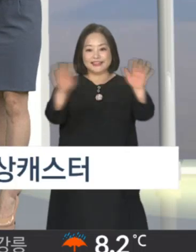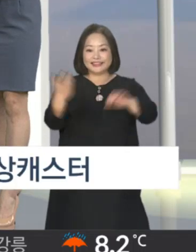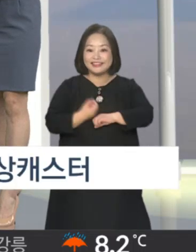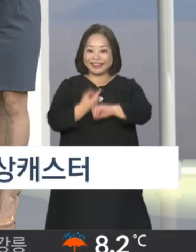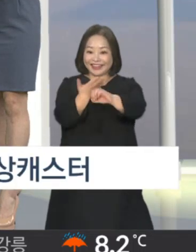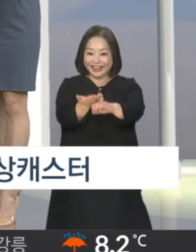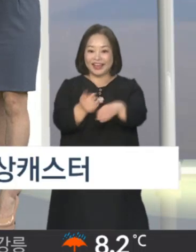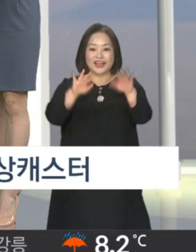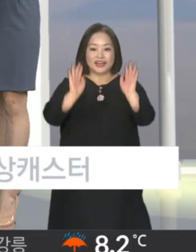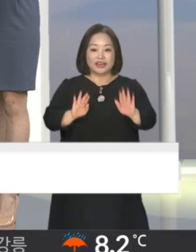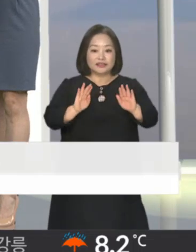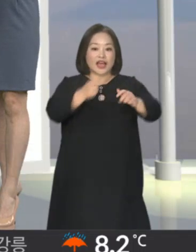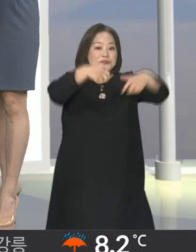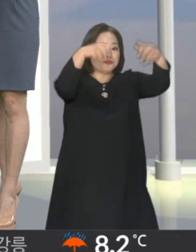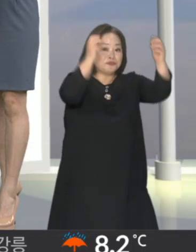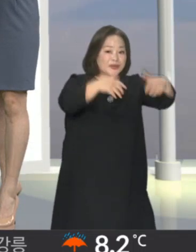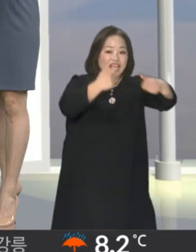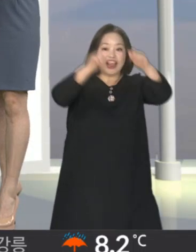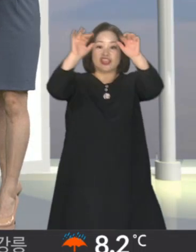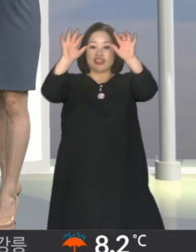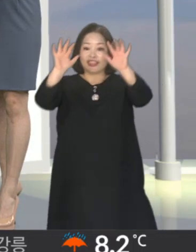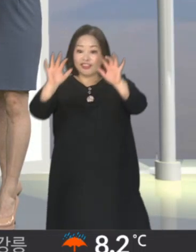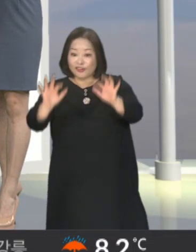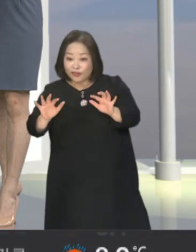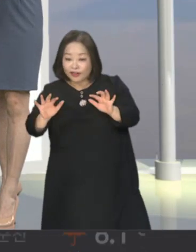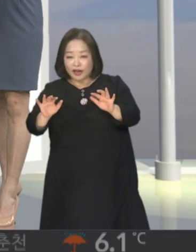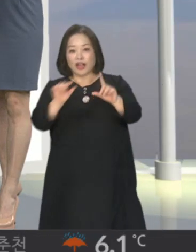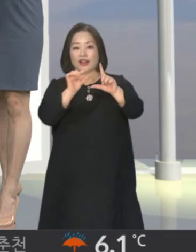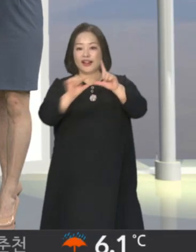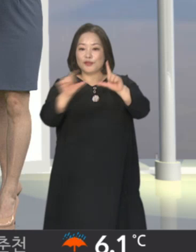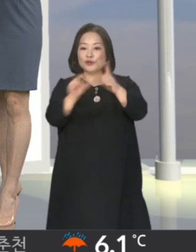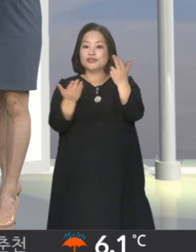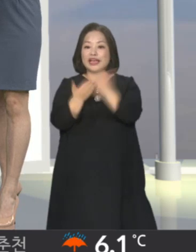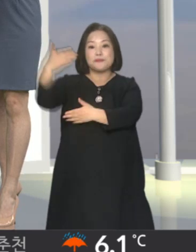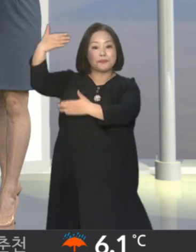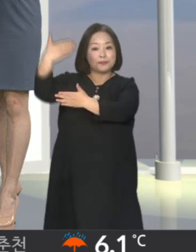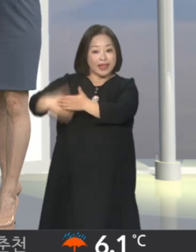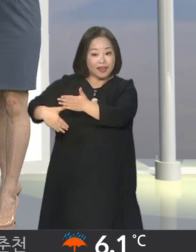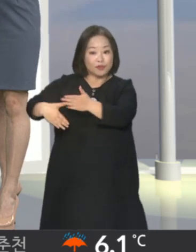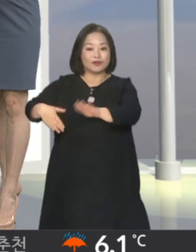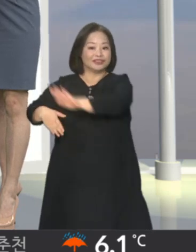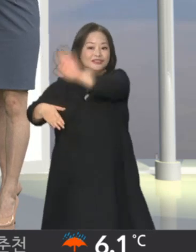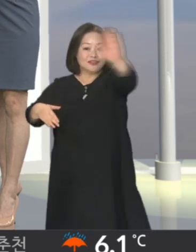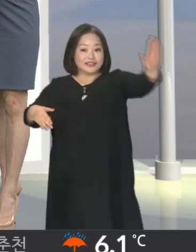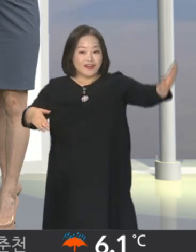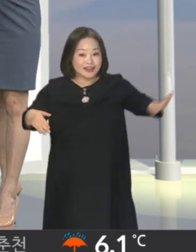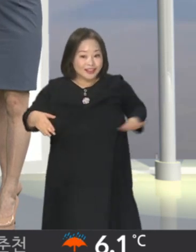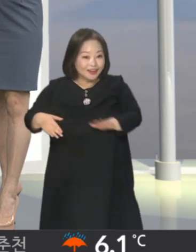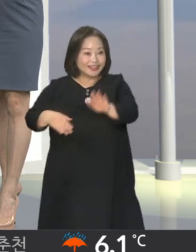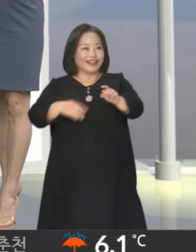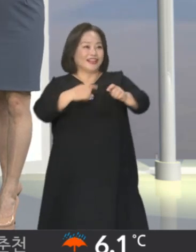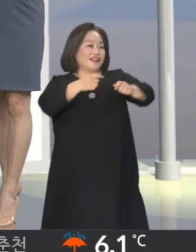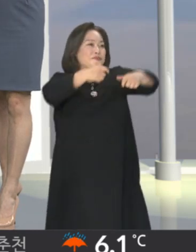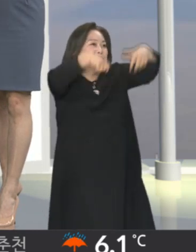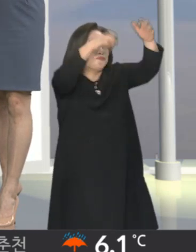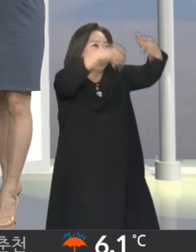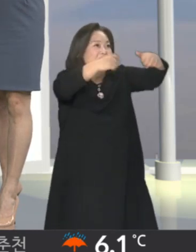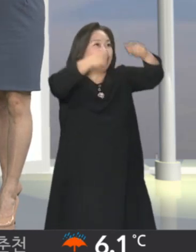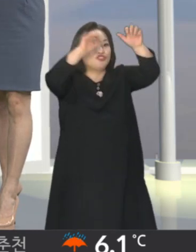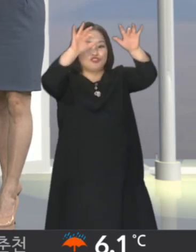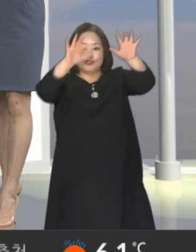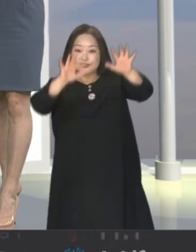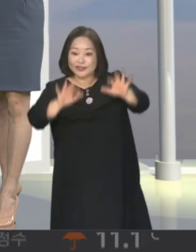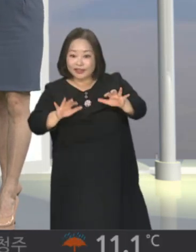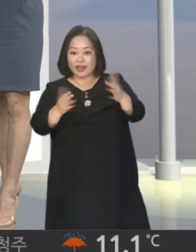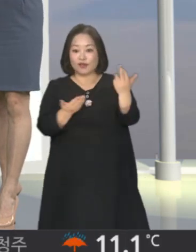종일 비와 눈이 오락가락 이어지고 있습니다. 현재 일부 제주를 제외한 한반도 전역을 눈비 구름이 덮고 있는데요.